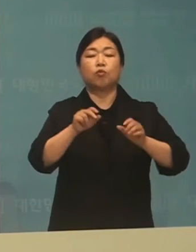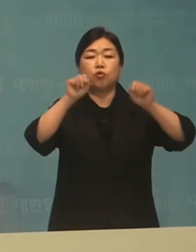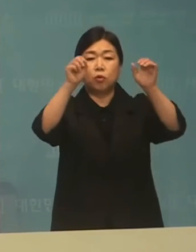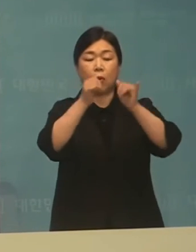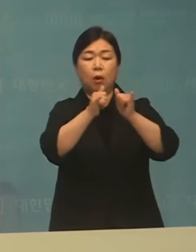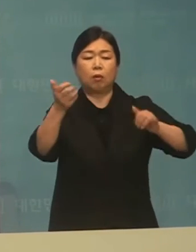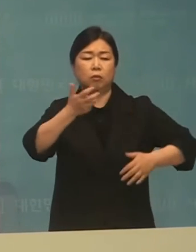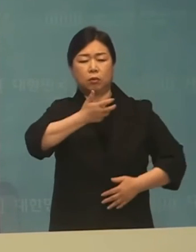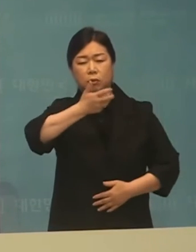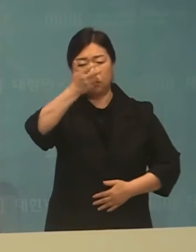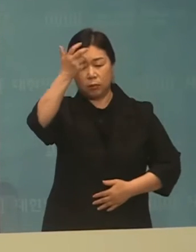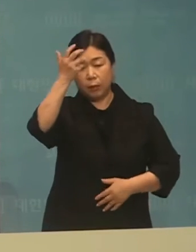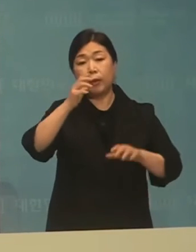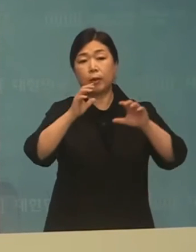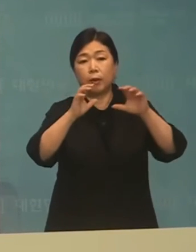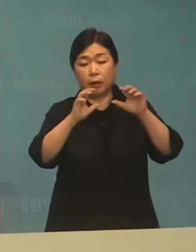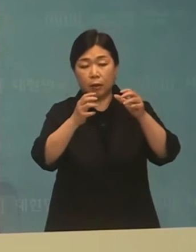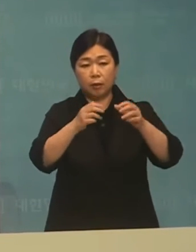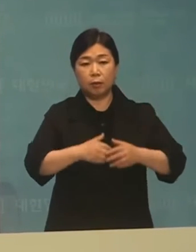독립운동가들이 꿈꾸었던 나라가